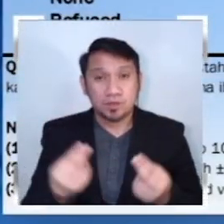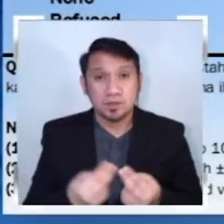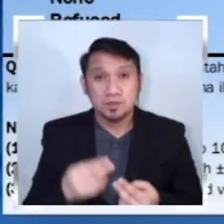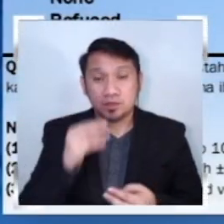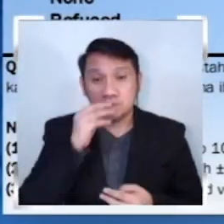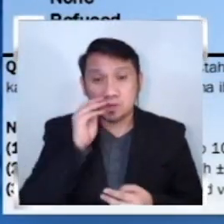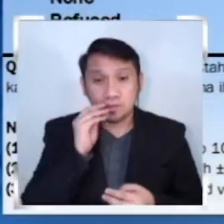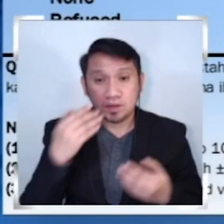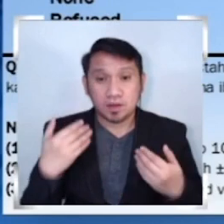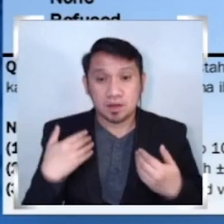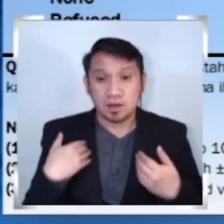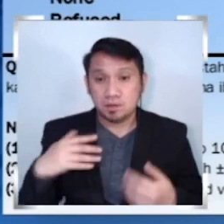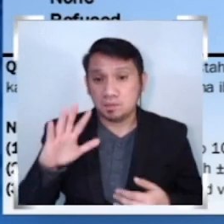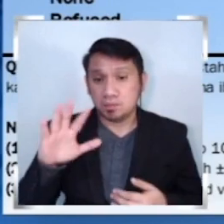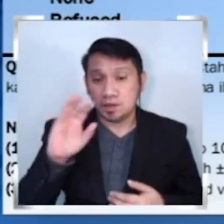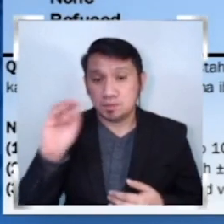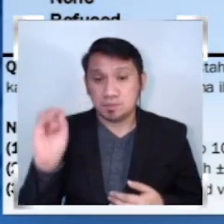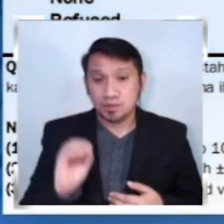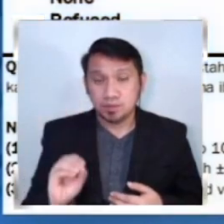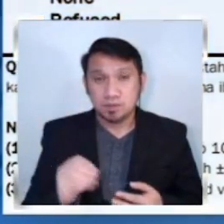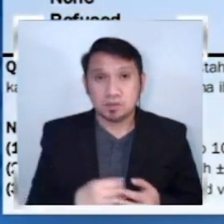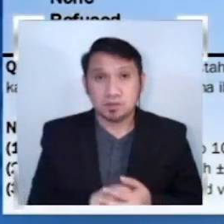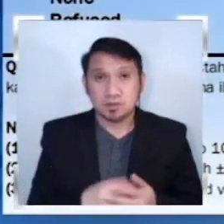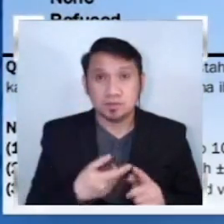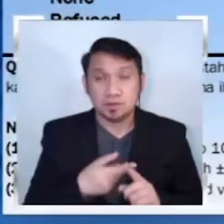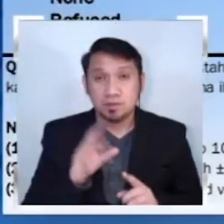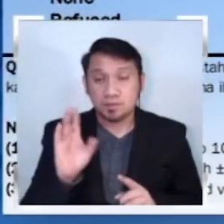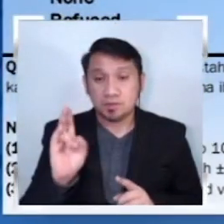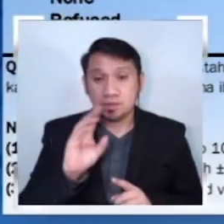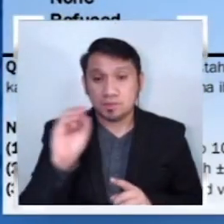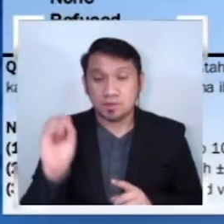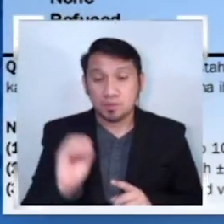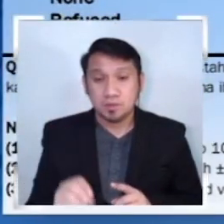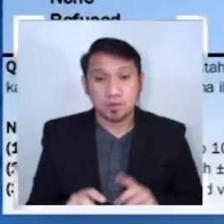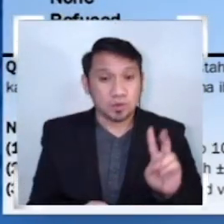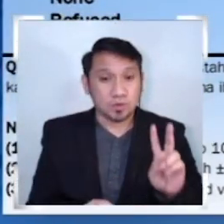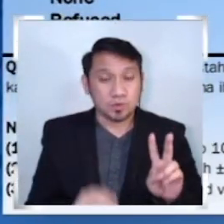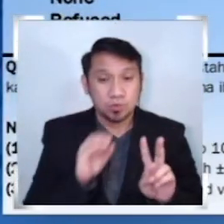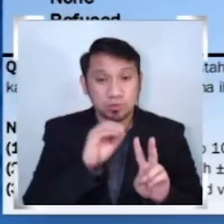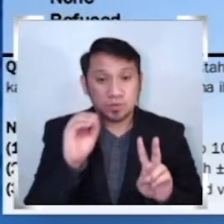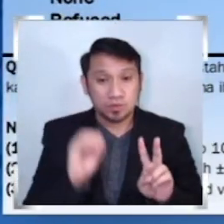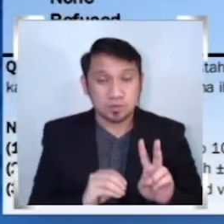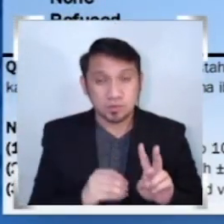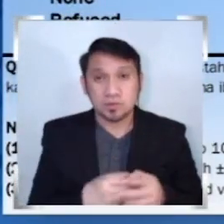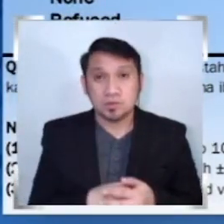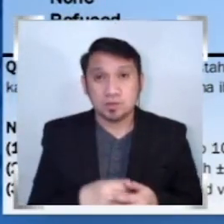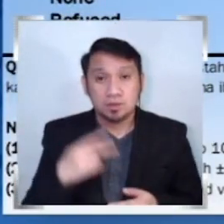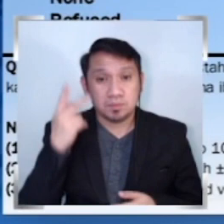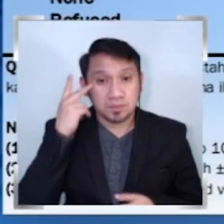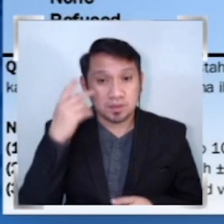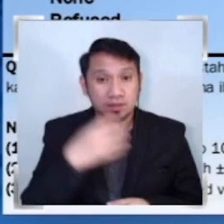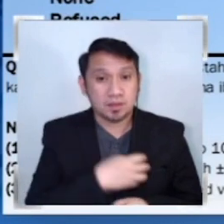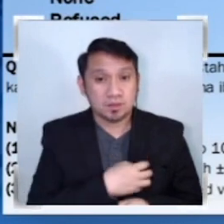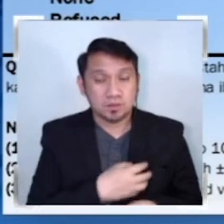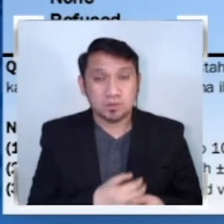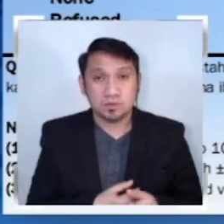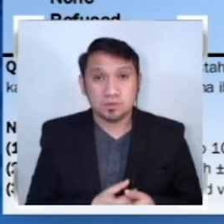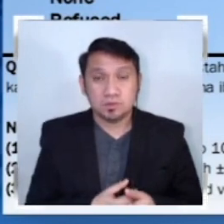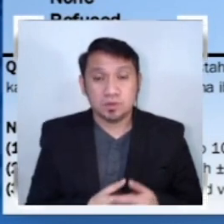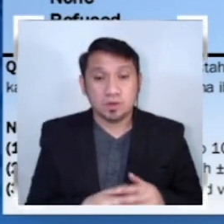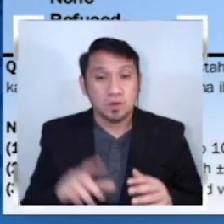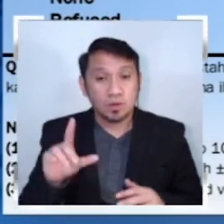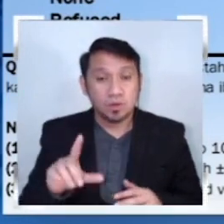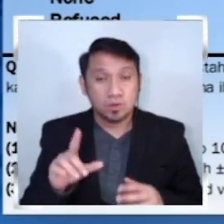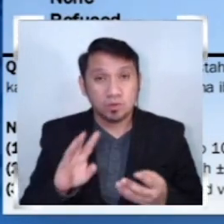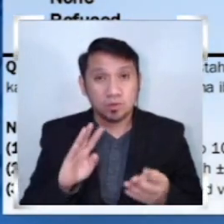5%, buwaba rin mula sa 7%, habang 2% naman ang nakuha ni Senador Ping Lacson, mas mababa mula sa 4%